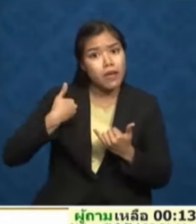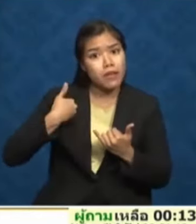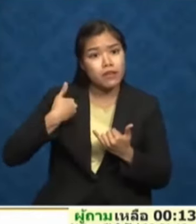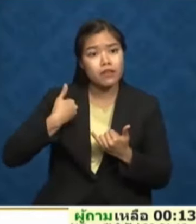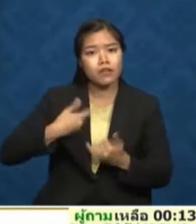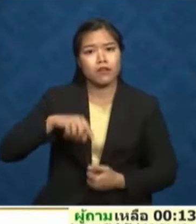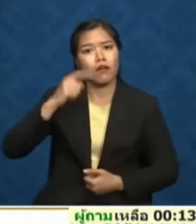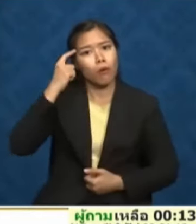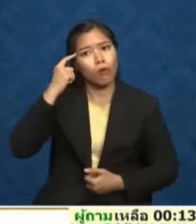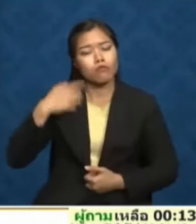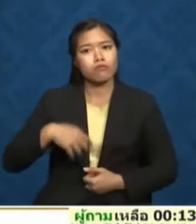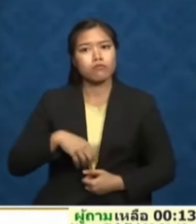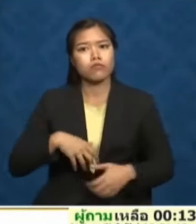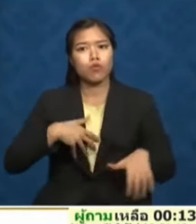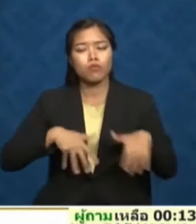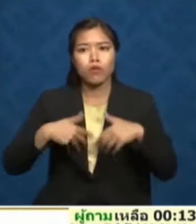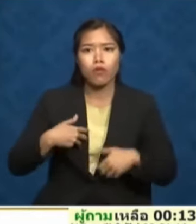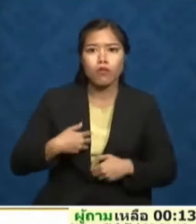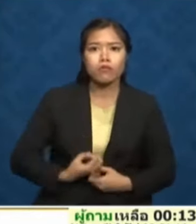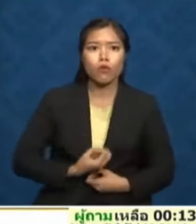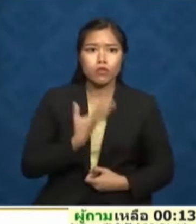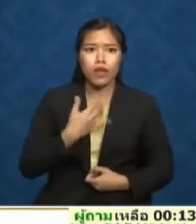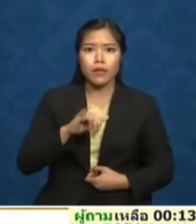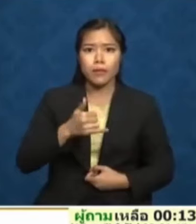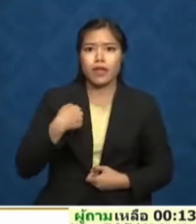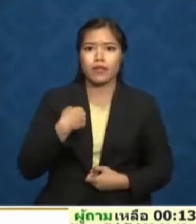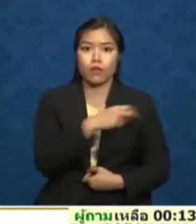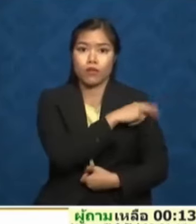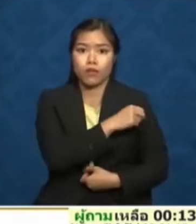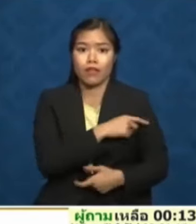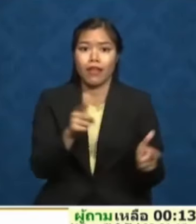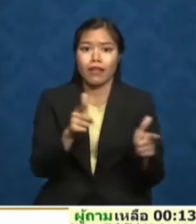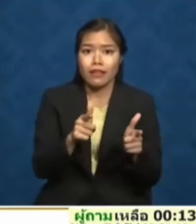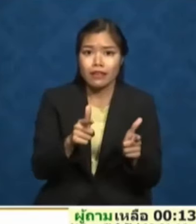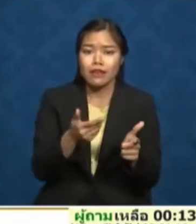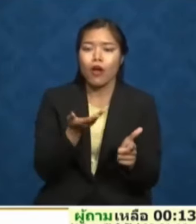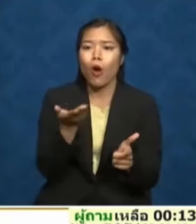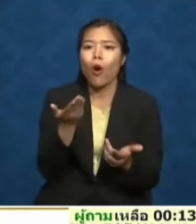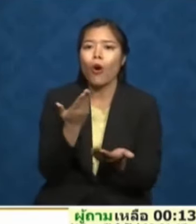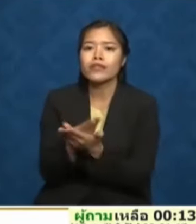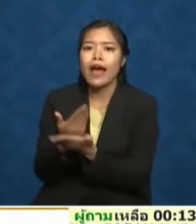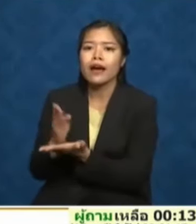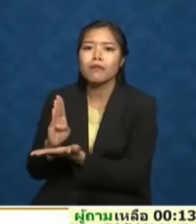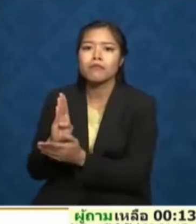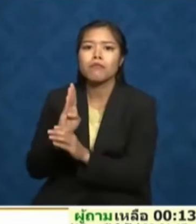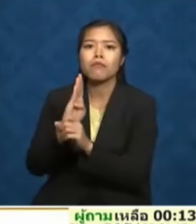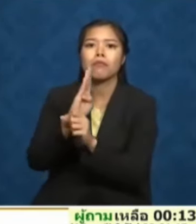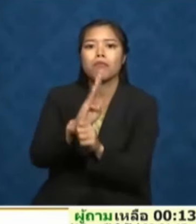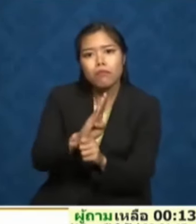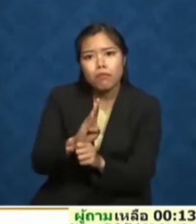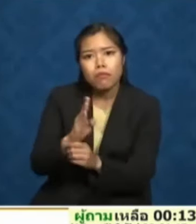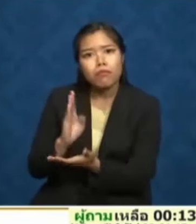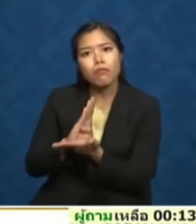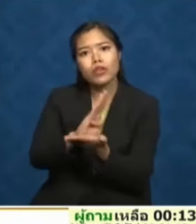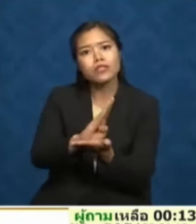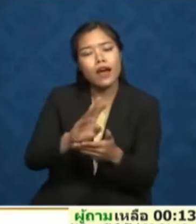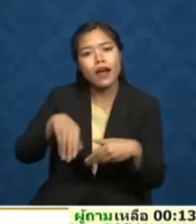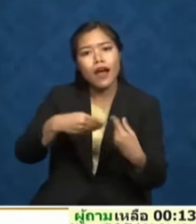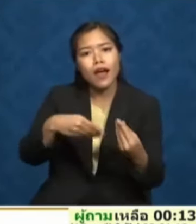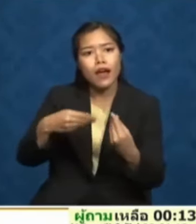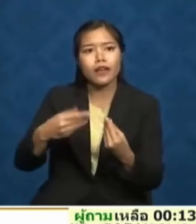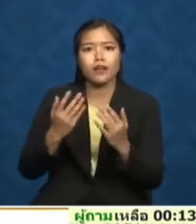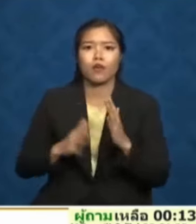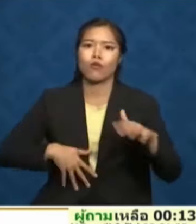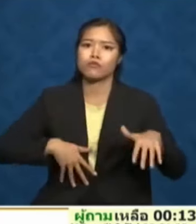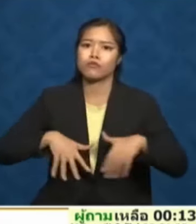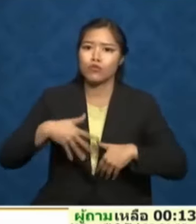ประธานรวมถึงบางคลินิกค่ะถึงกับต้องมีป้ายขอรับเงินบริจาคค่ะคนมารับบริการคลินิกชุมชนอบอุ่นก็ไม่ได้